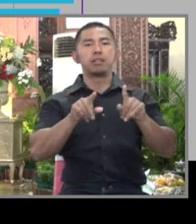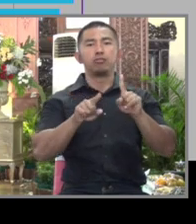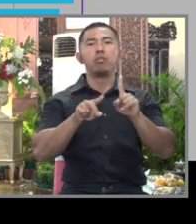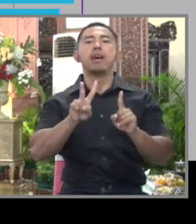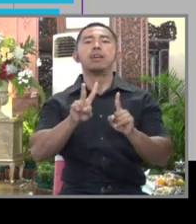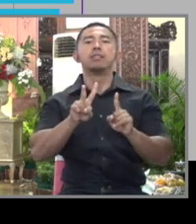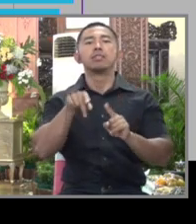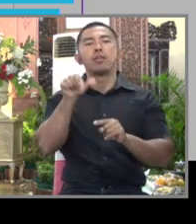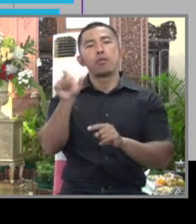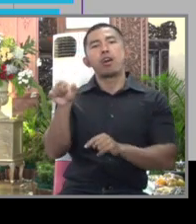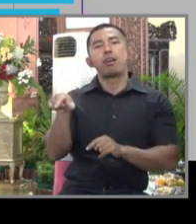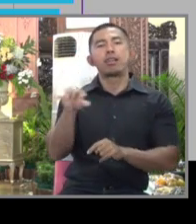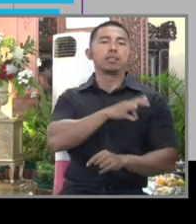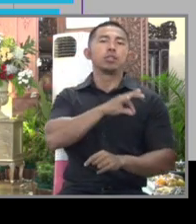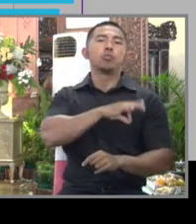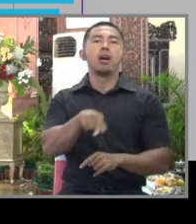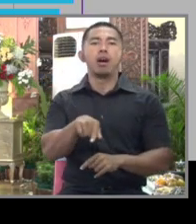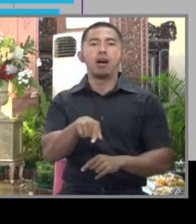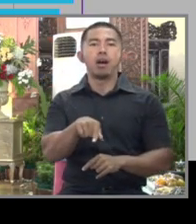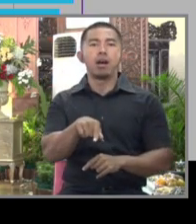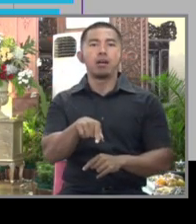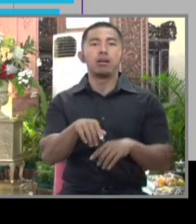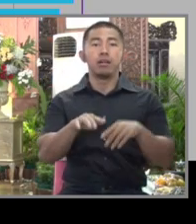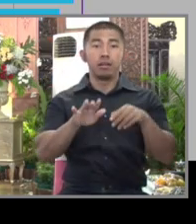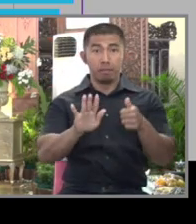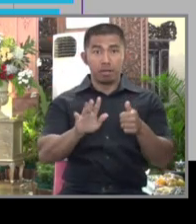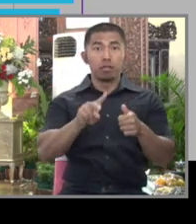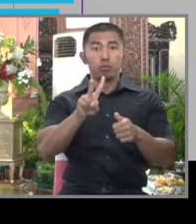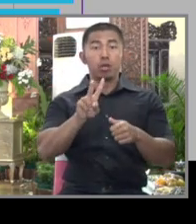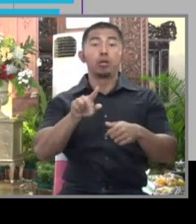1.257.912 jiwa yang terdiri dari